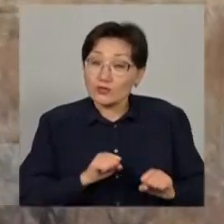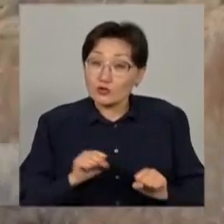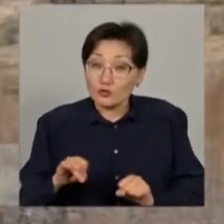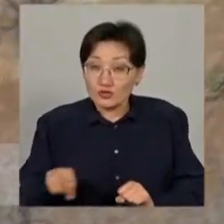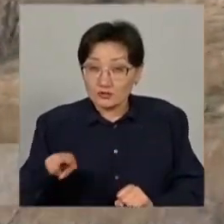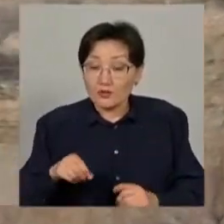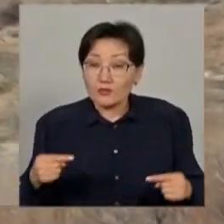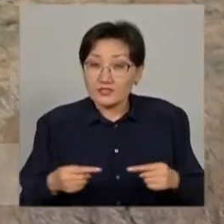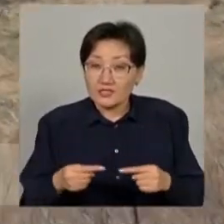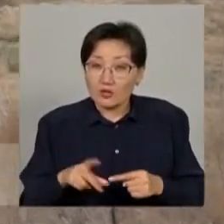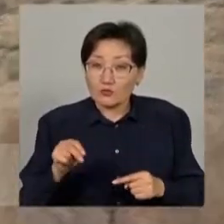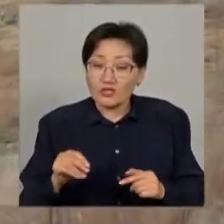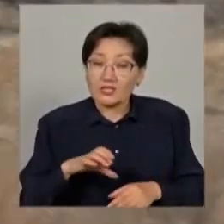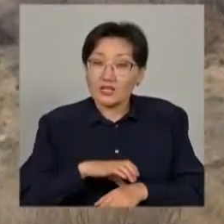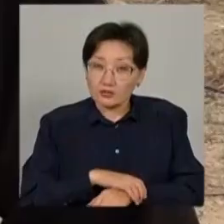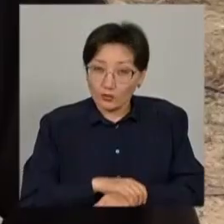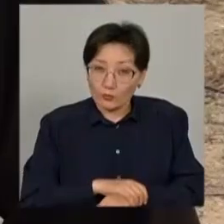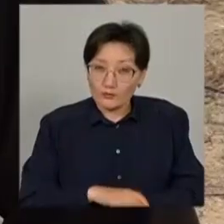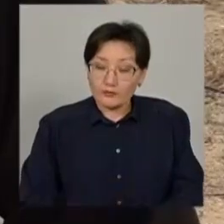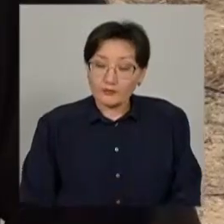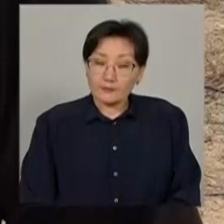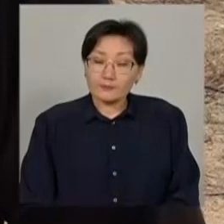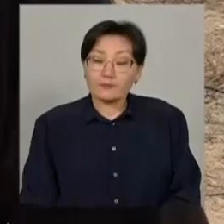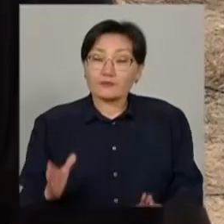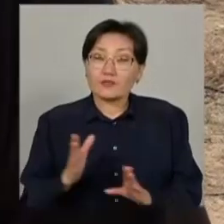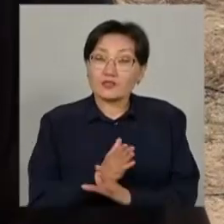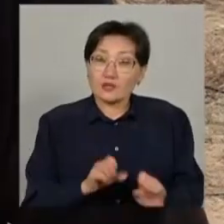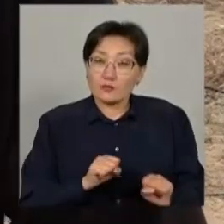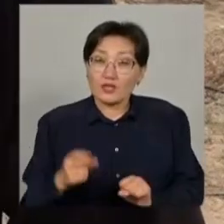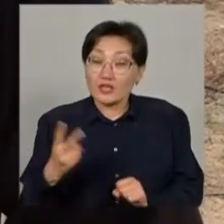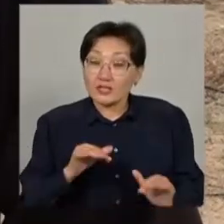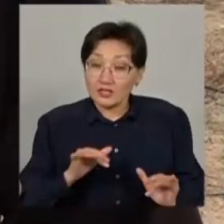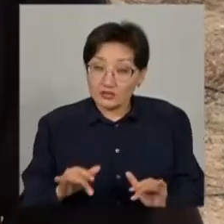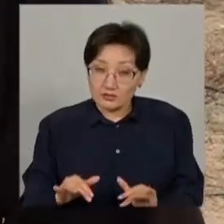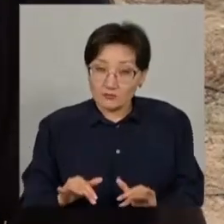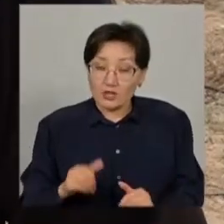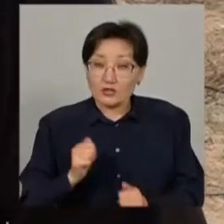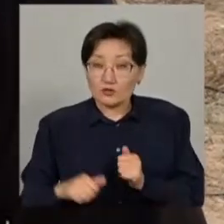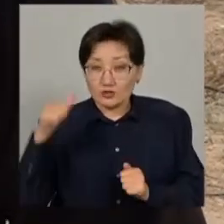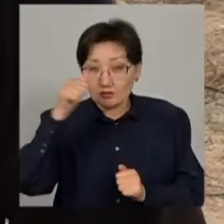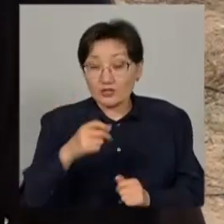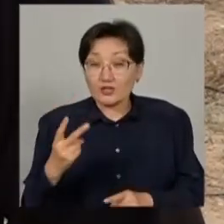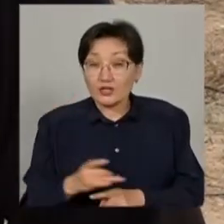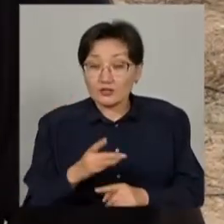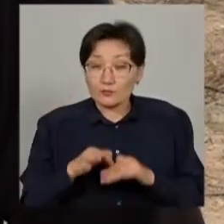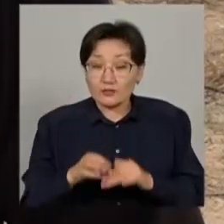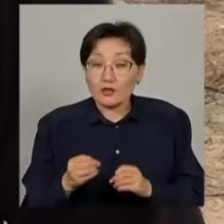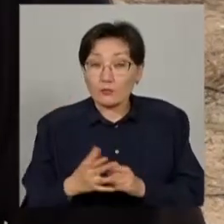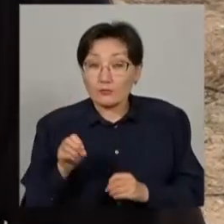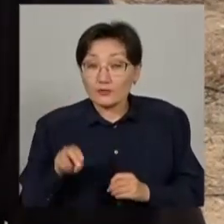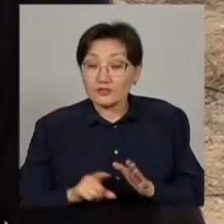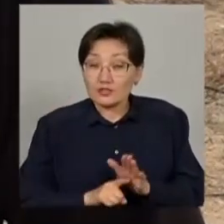және нақты санын анықтау. Кен ауқымды табиғатты қорғау киік акциясы жылда екі рет өтеді. Бұл 15 сәуірден